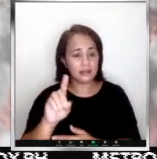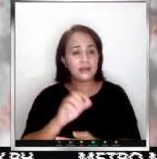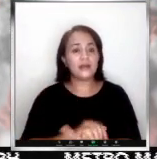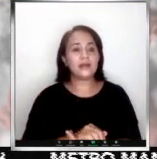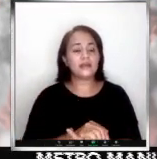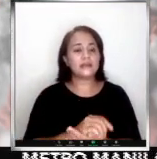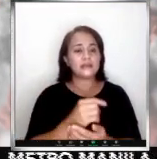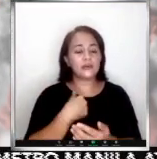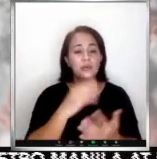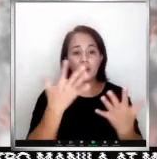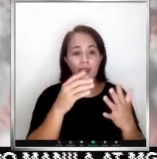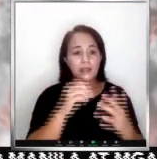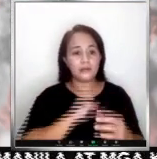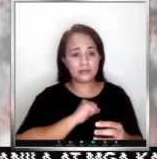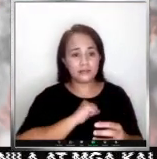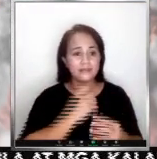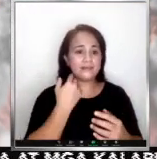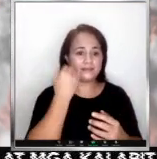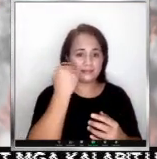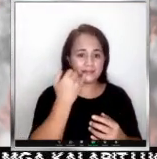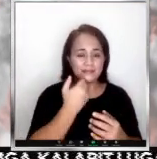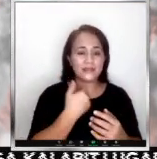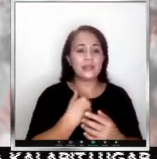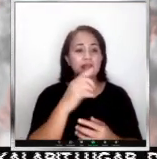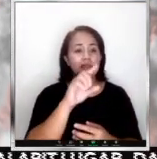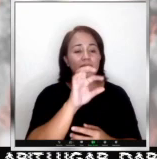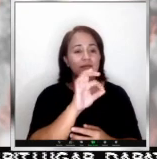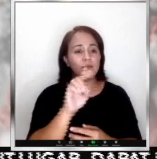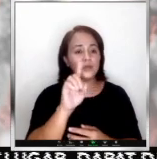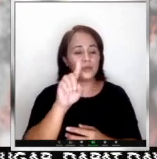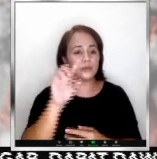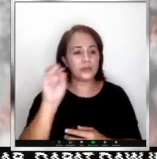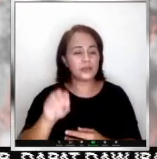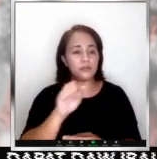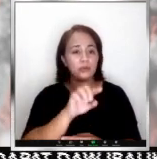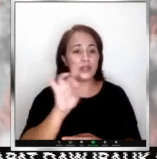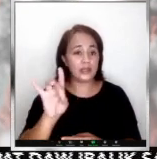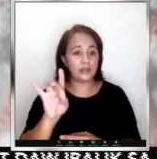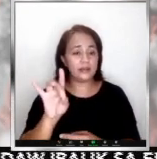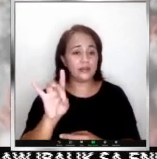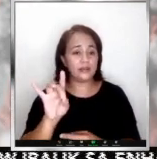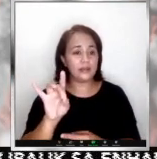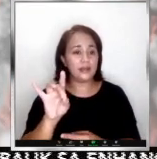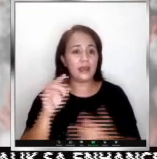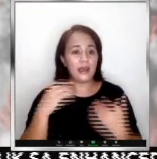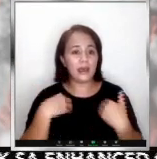1.1% ang severe at 0.8% naman ang critical.